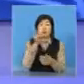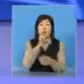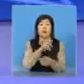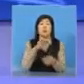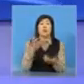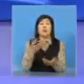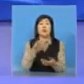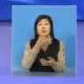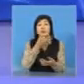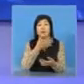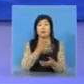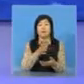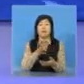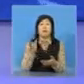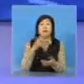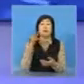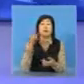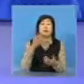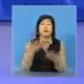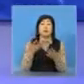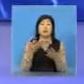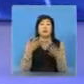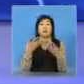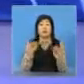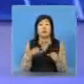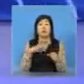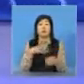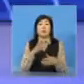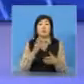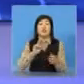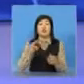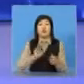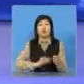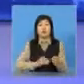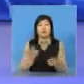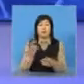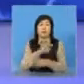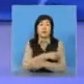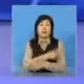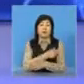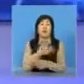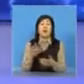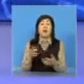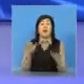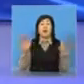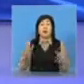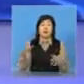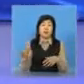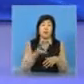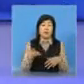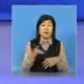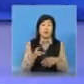жеке клиникаға барамын дейтін қала емес. Сонда үлкен жауапкершілік артылған емдеу мекемелерінің бірі Қарғалы